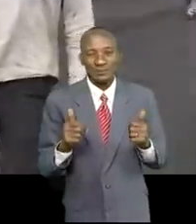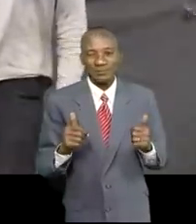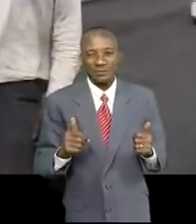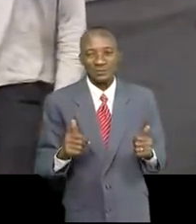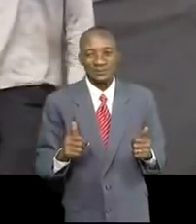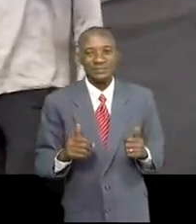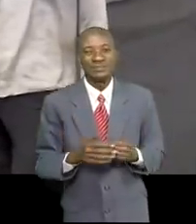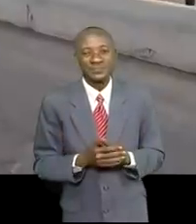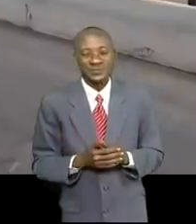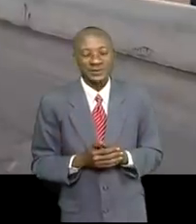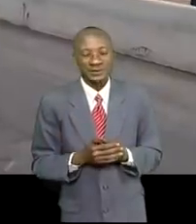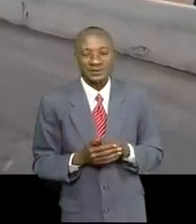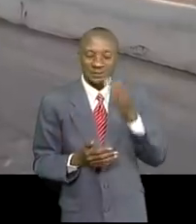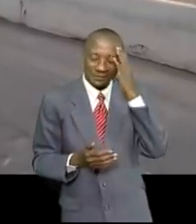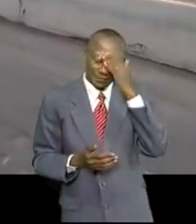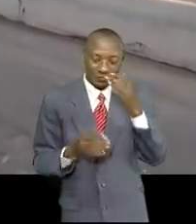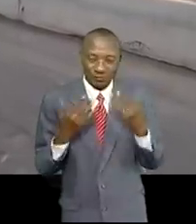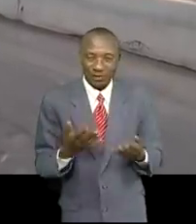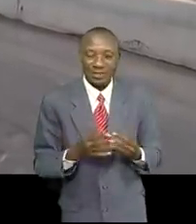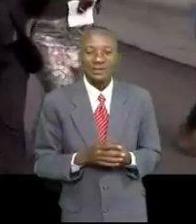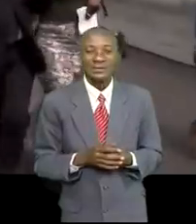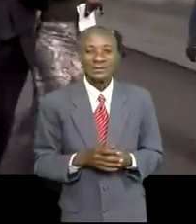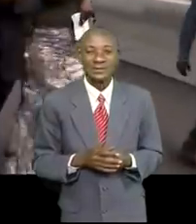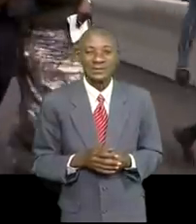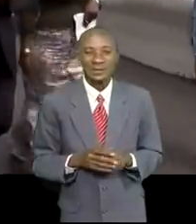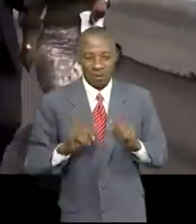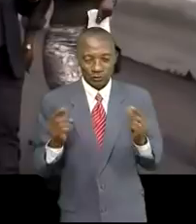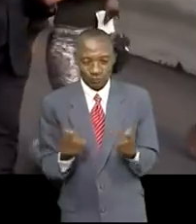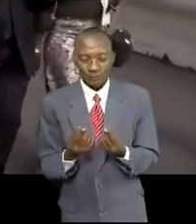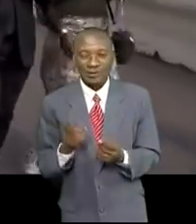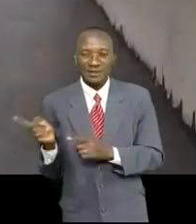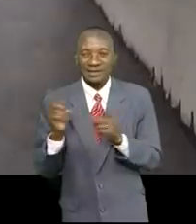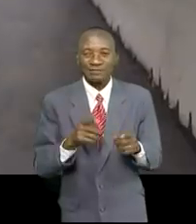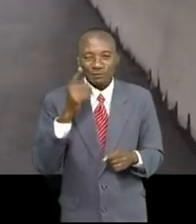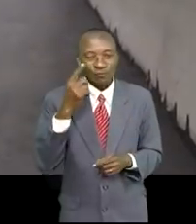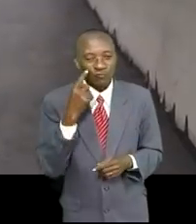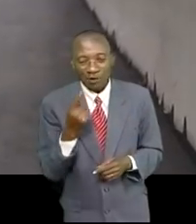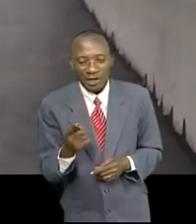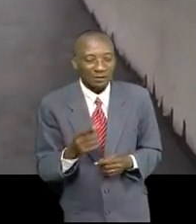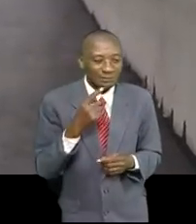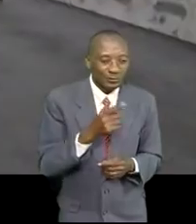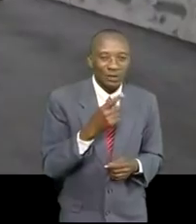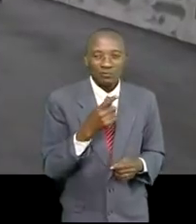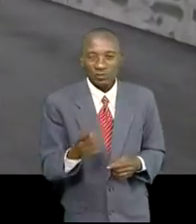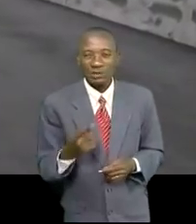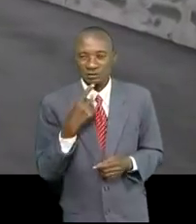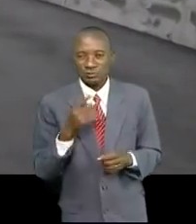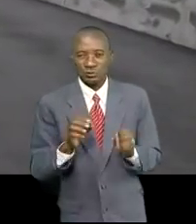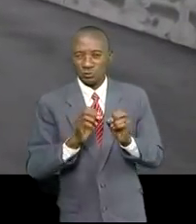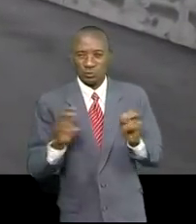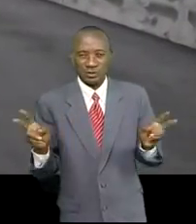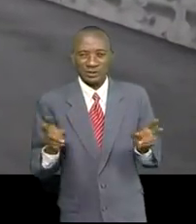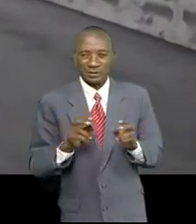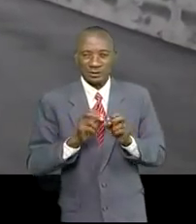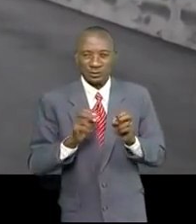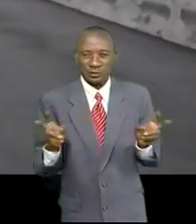Chikela arrive sur le lieu pour inspecter les travaux. L'ouvrage imposant et très attendu doit bénéficier de l'attention de tous.